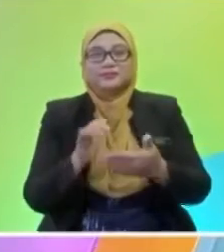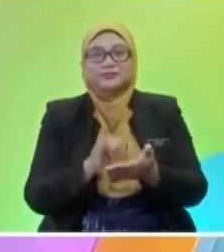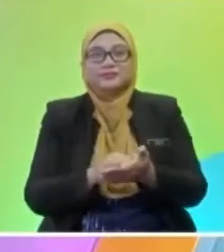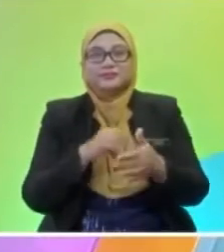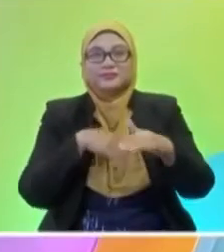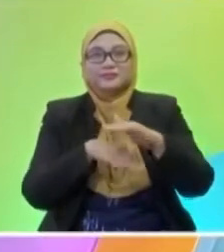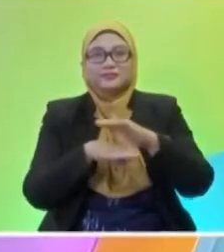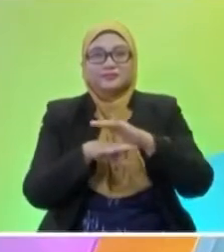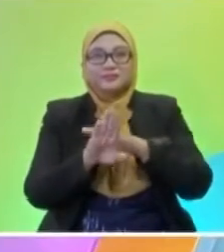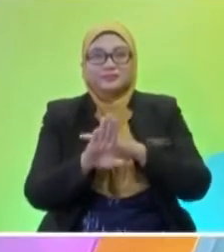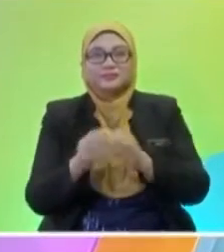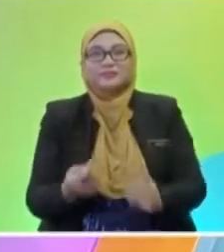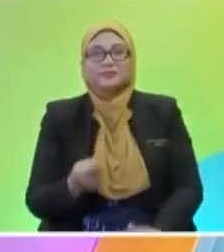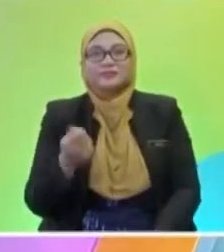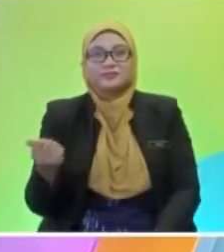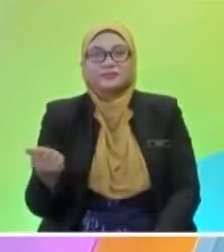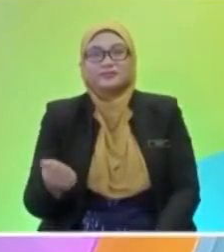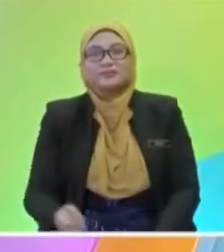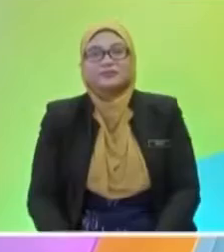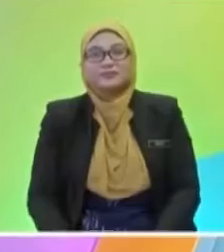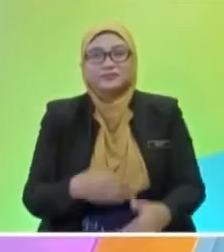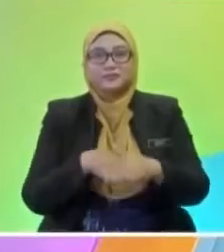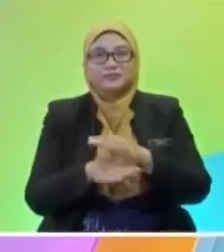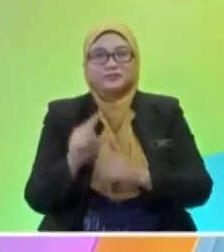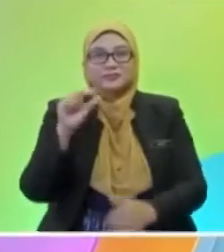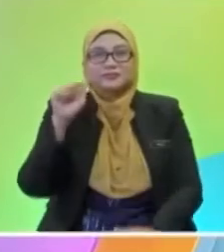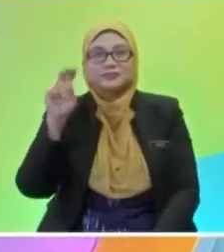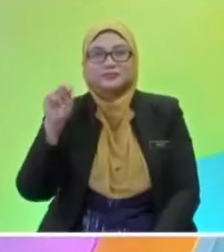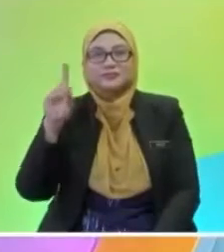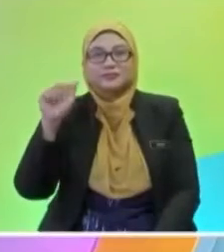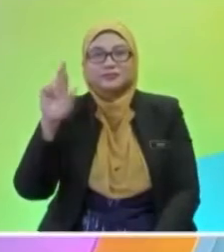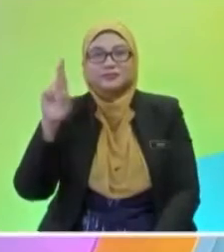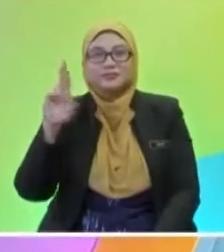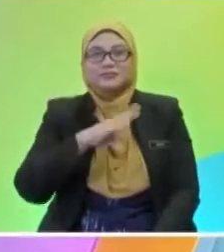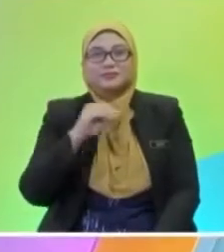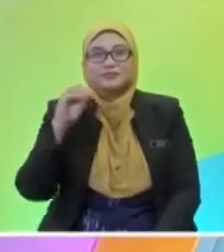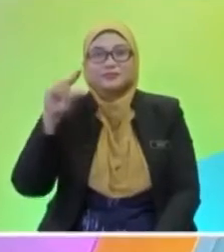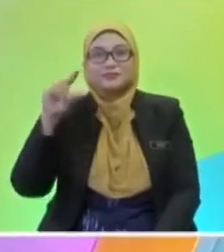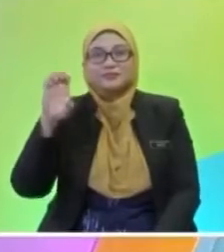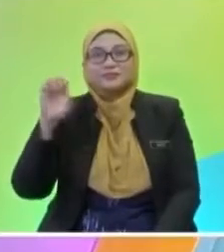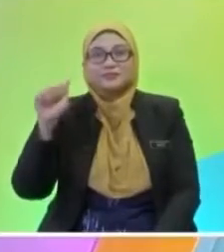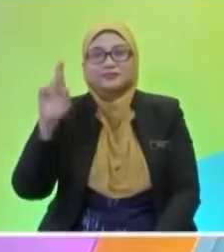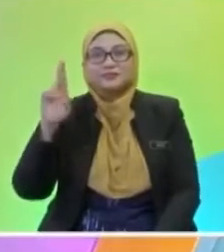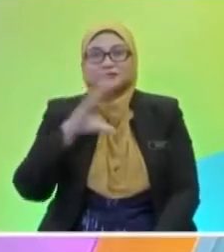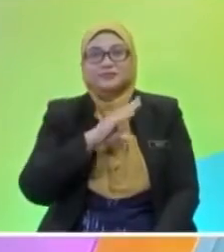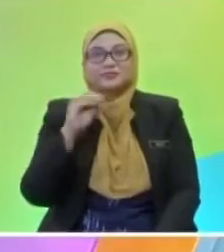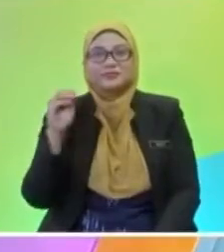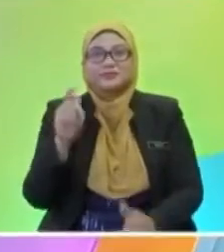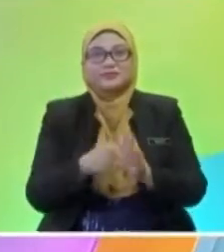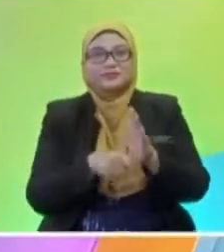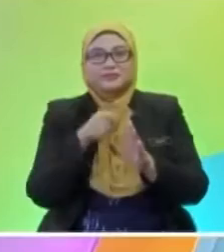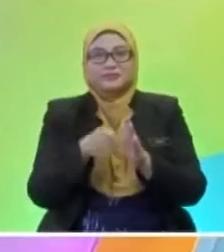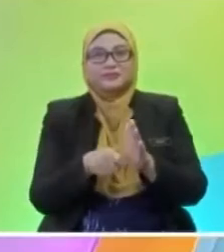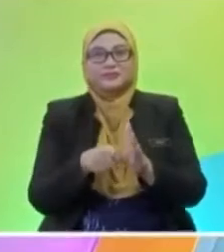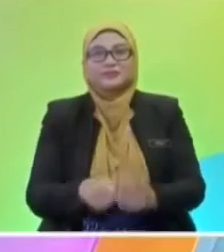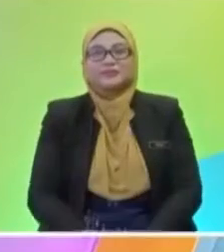cikgu? Okey, selepas ini kita akan masukkan ganda dan gear dan tayar. Okey. Alright.